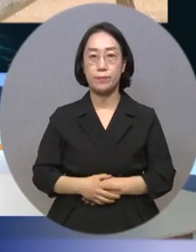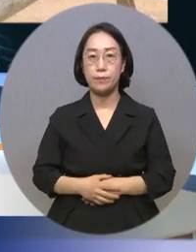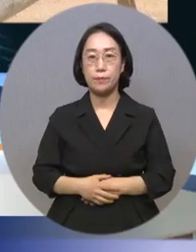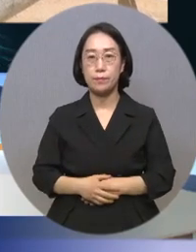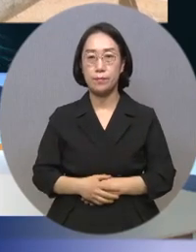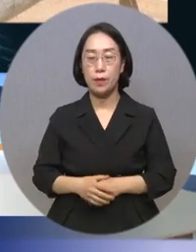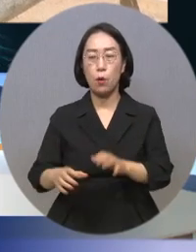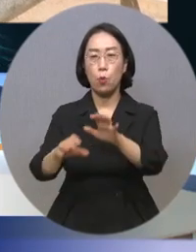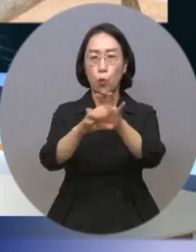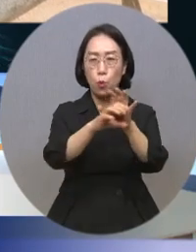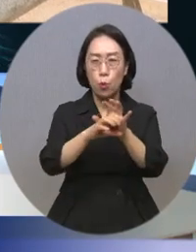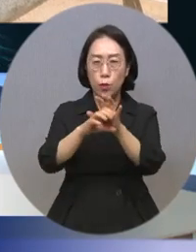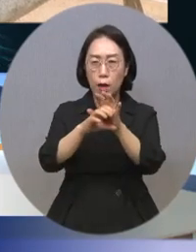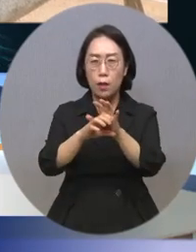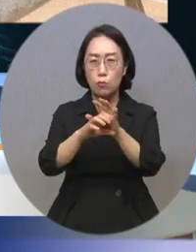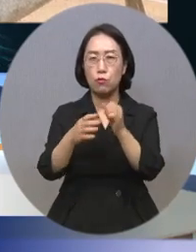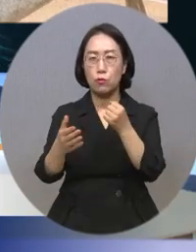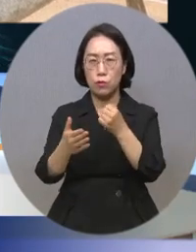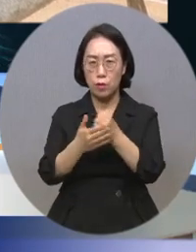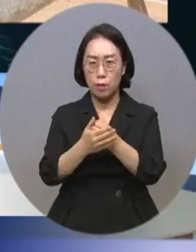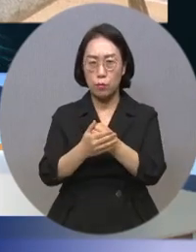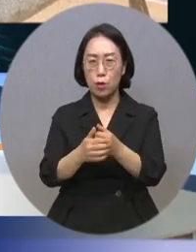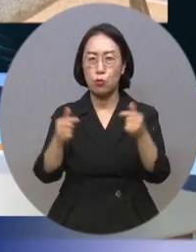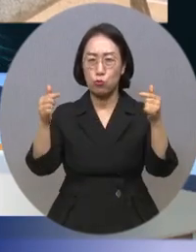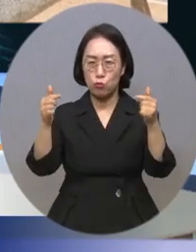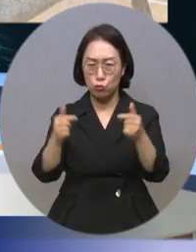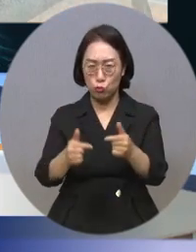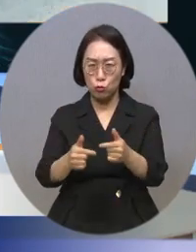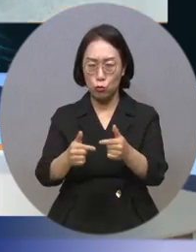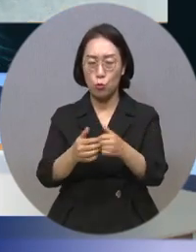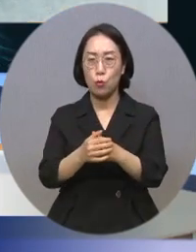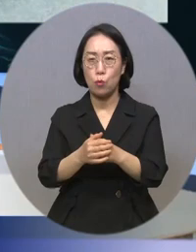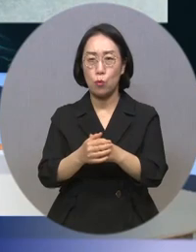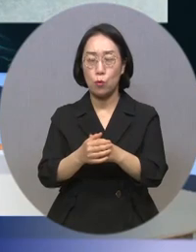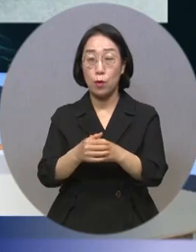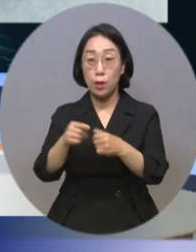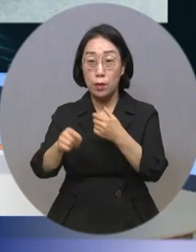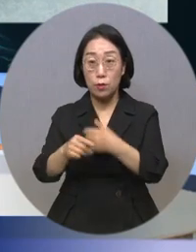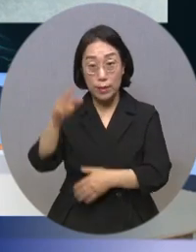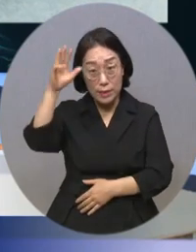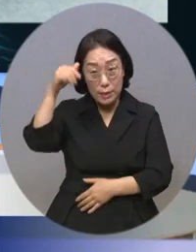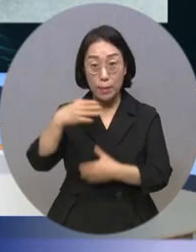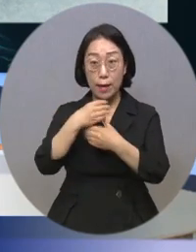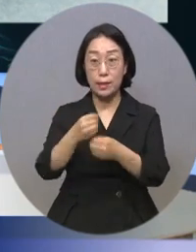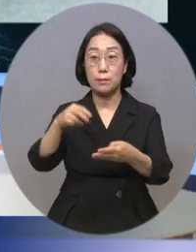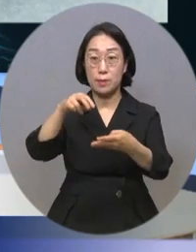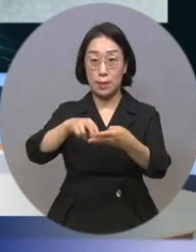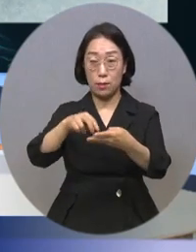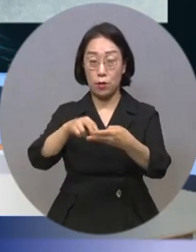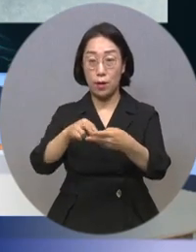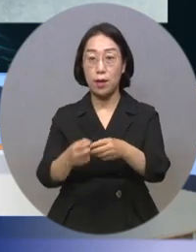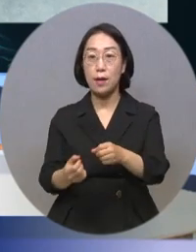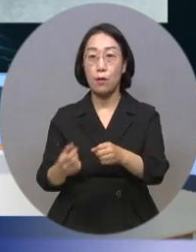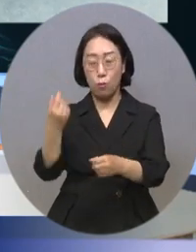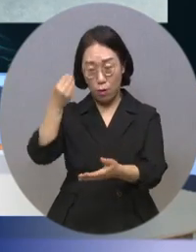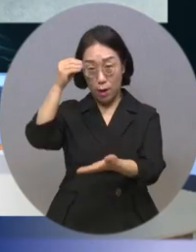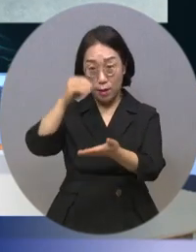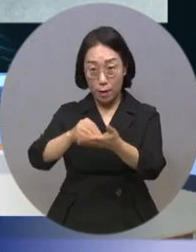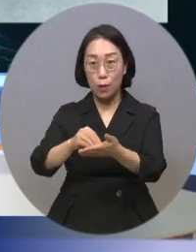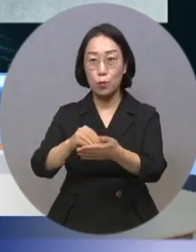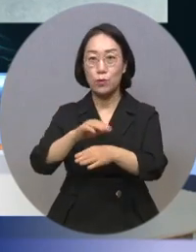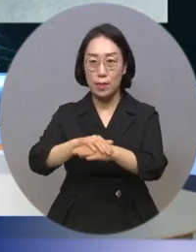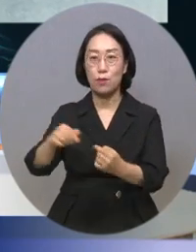코론 알고 로 그간 축소 대 운영해 왔던 전국 치매 안심 센터가 서비스 정상 운영을 재개합니다